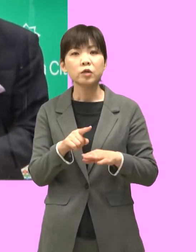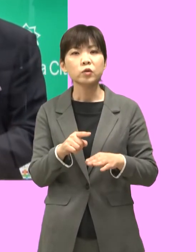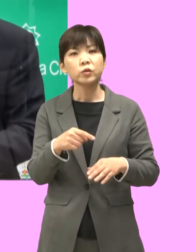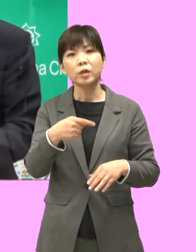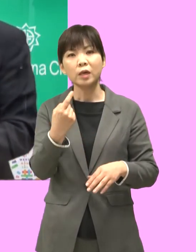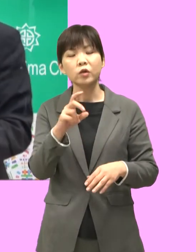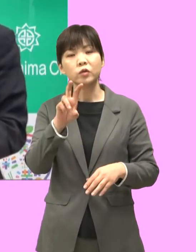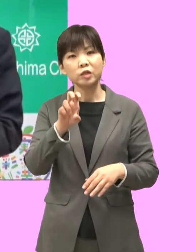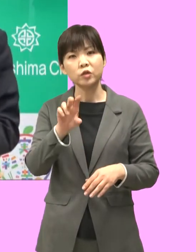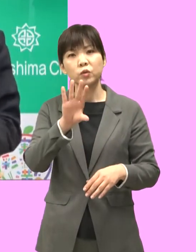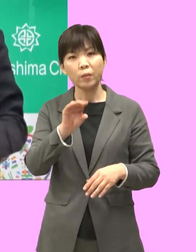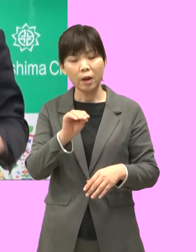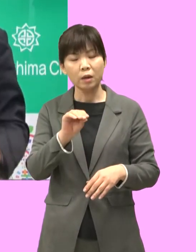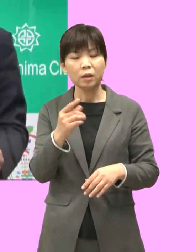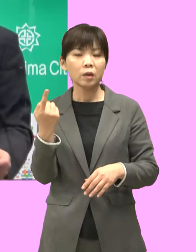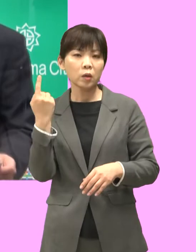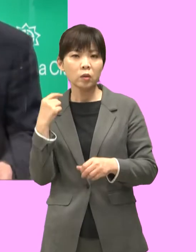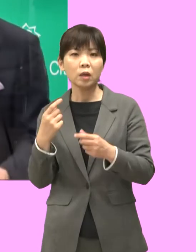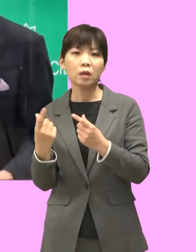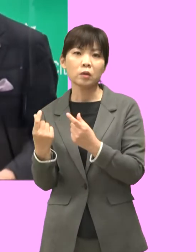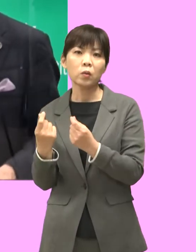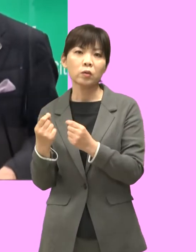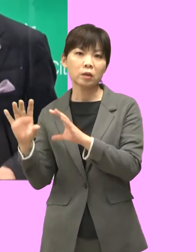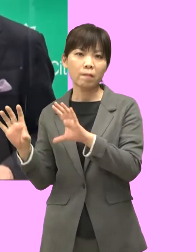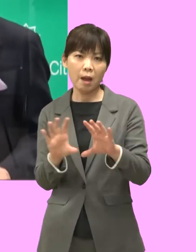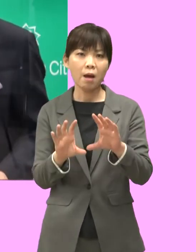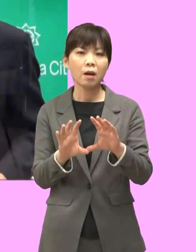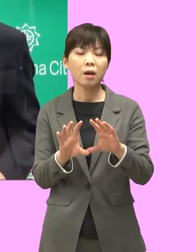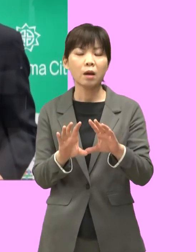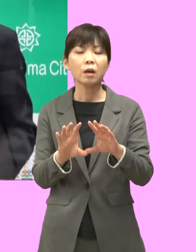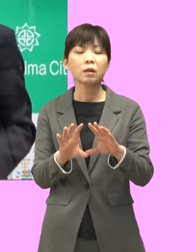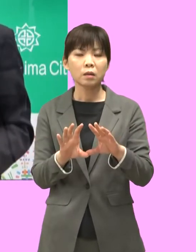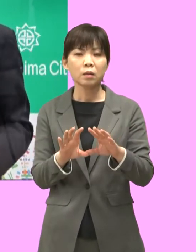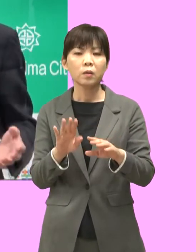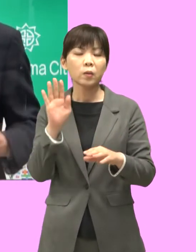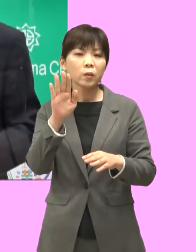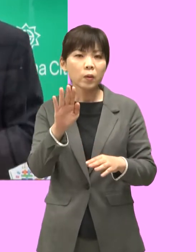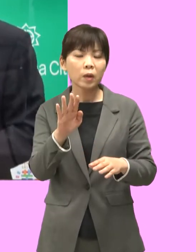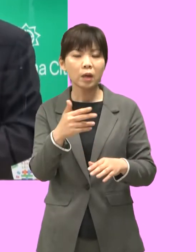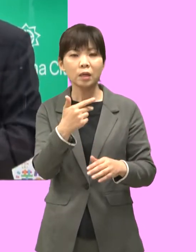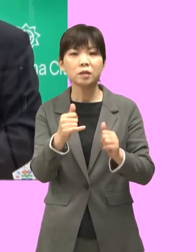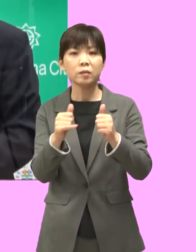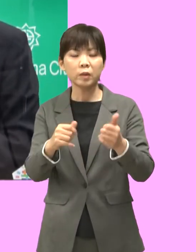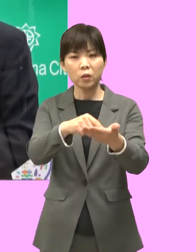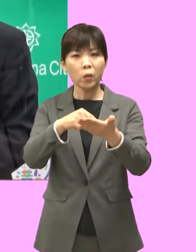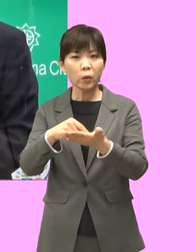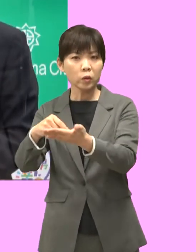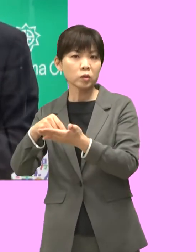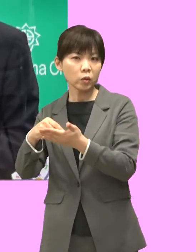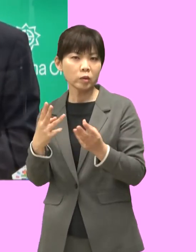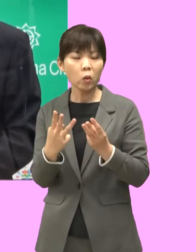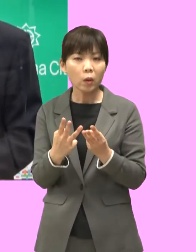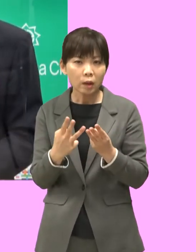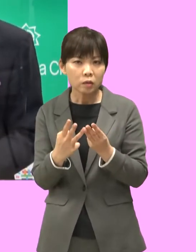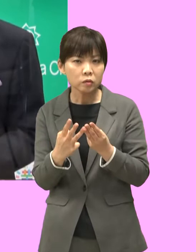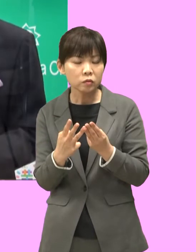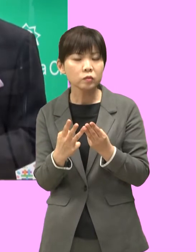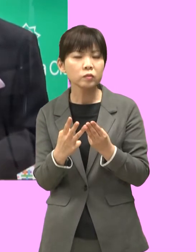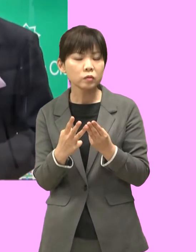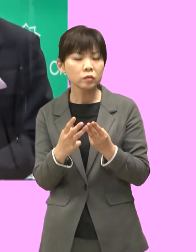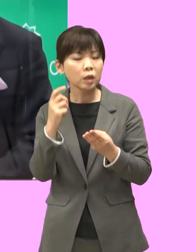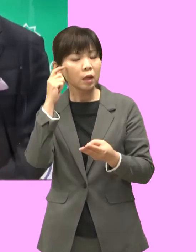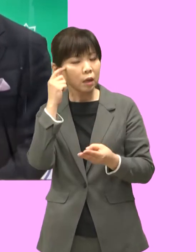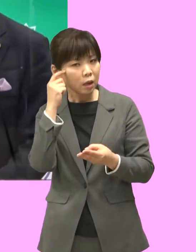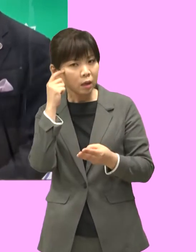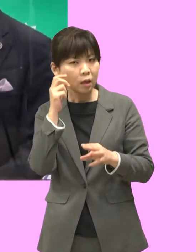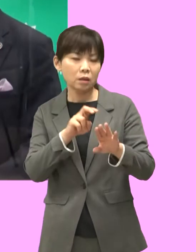い、で計上はしているんですけども、それはまたこれから市民 の出方次第ではいろいろ考え増額も検